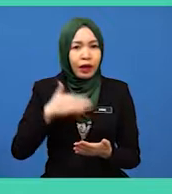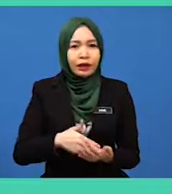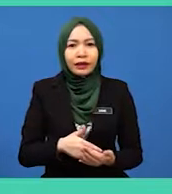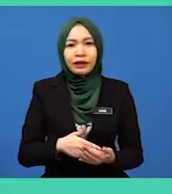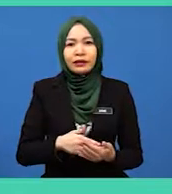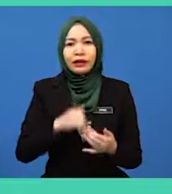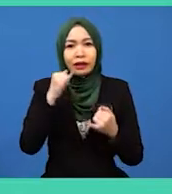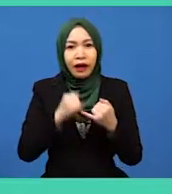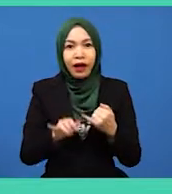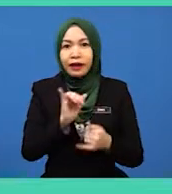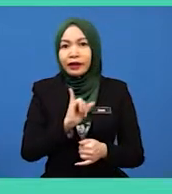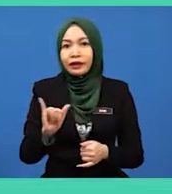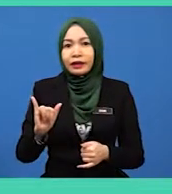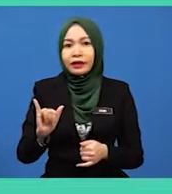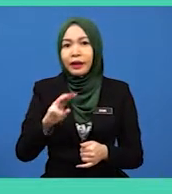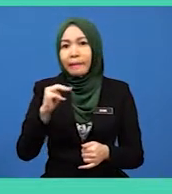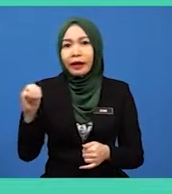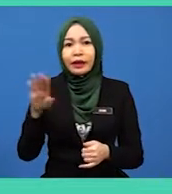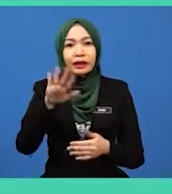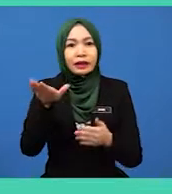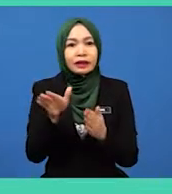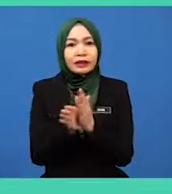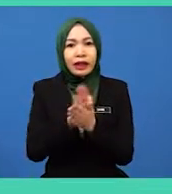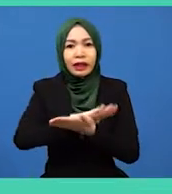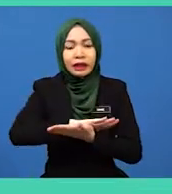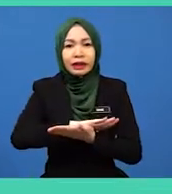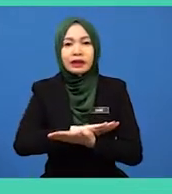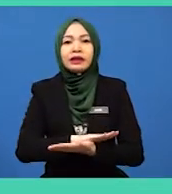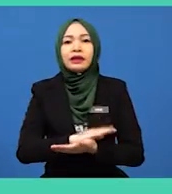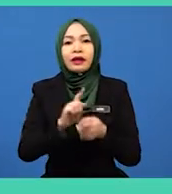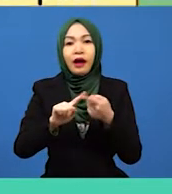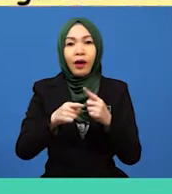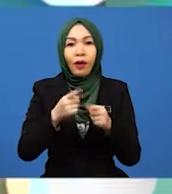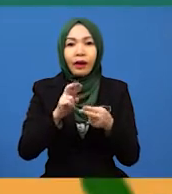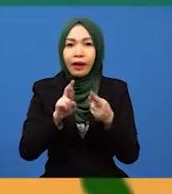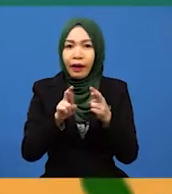Akhirnya, mereka menjadi sahabat karib.